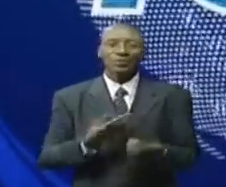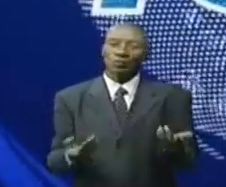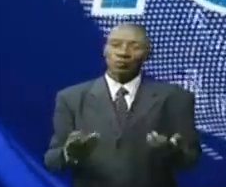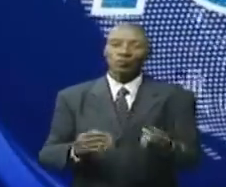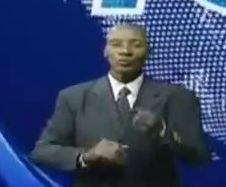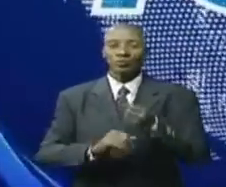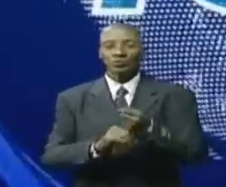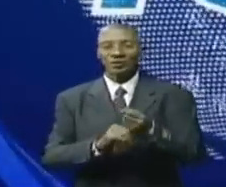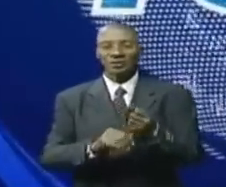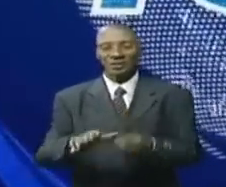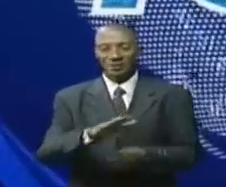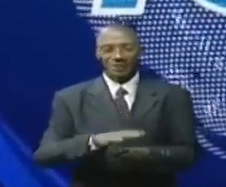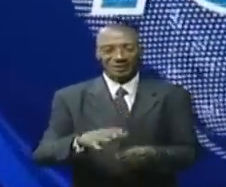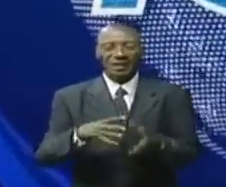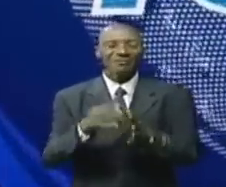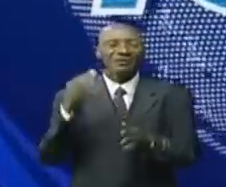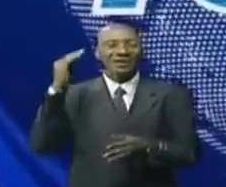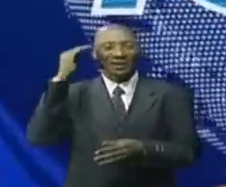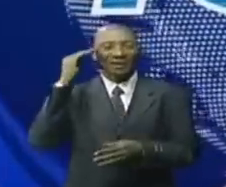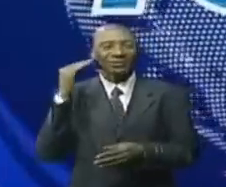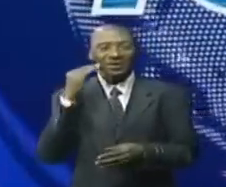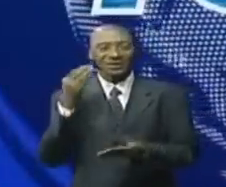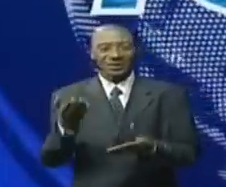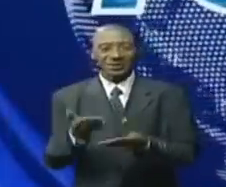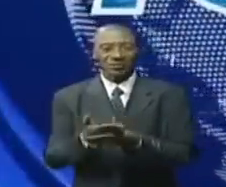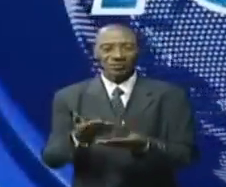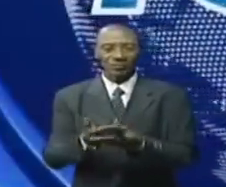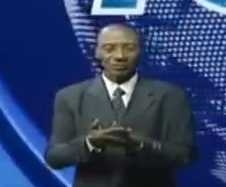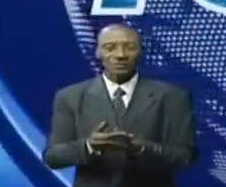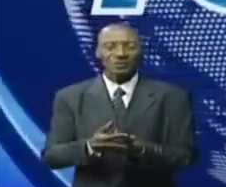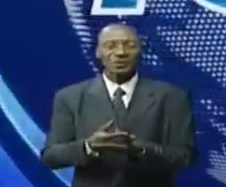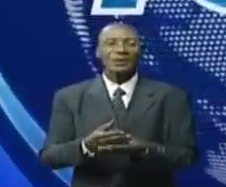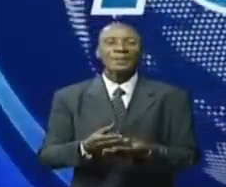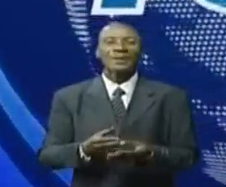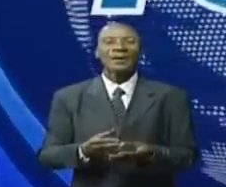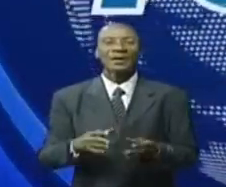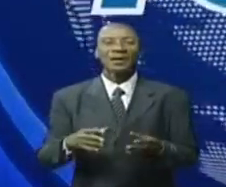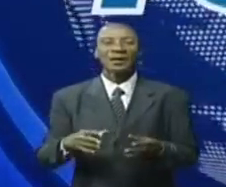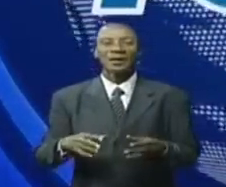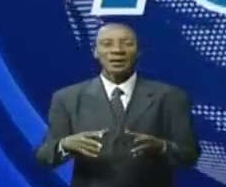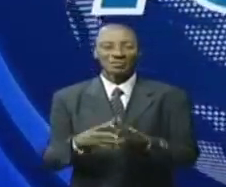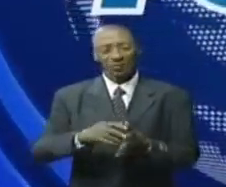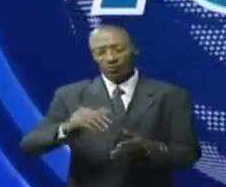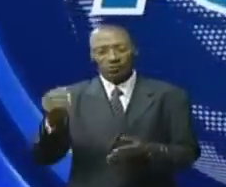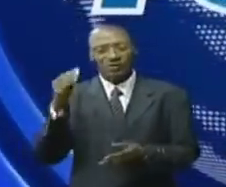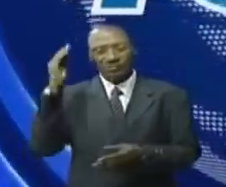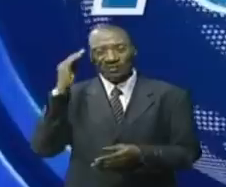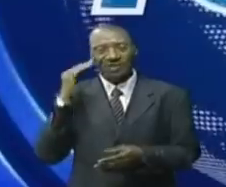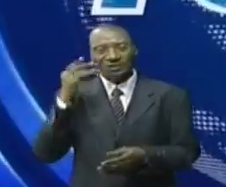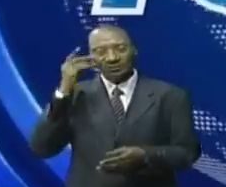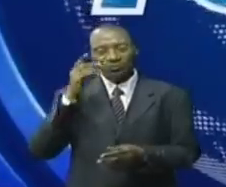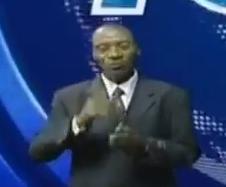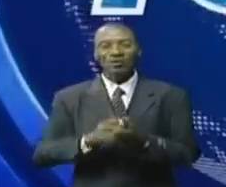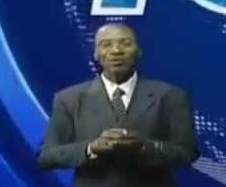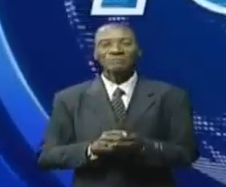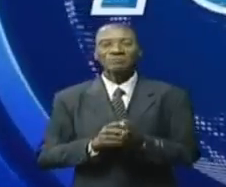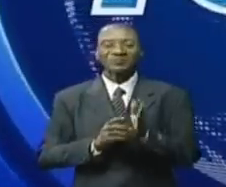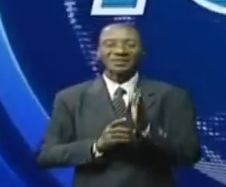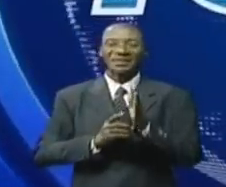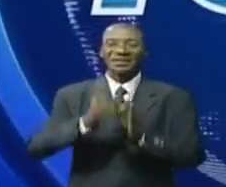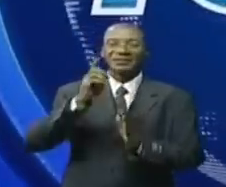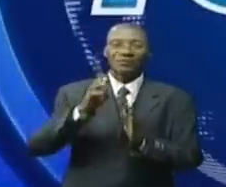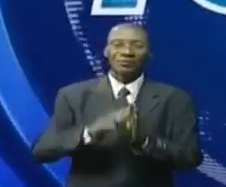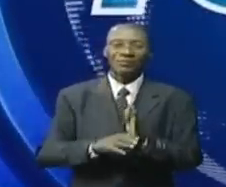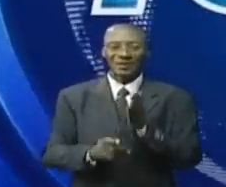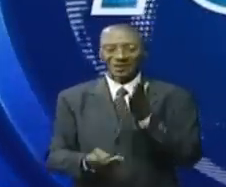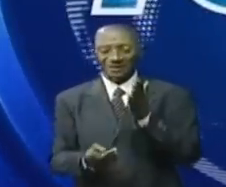conjointement par le ministre de Postes et Téléphones et Nouvelles Technologies de l'Information et de la Communication, l'autorité de régulation de postes et de télécommunications